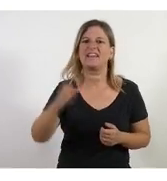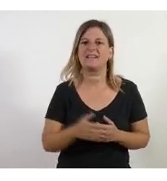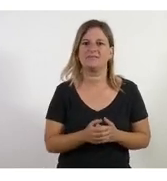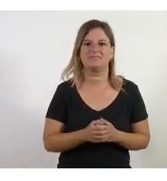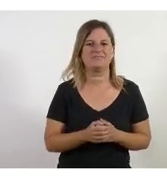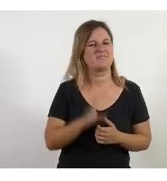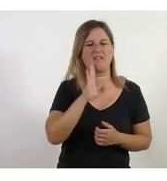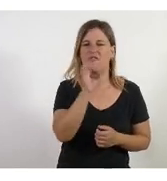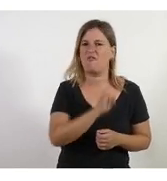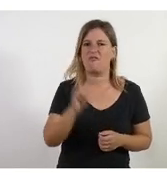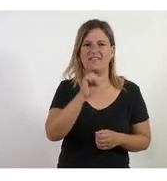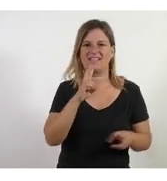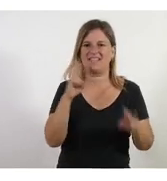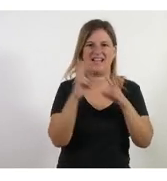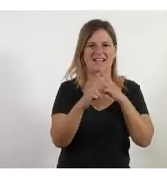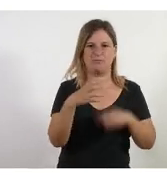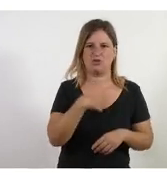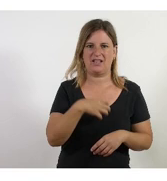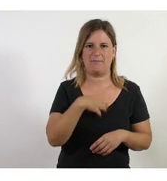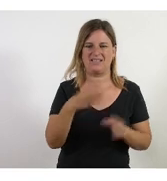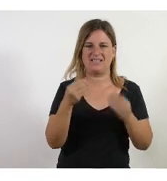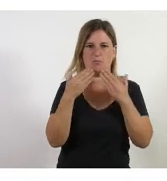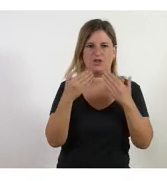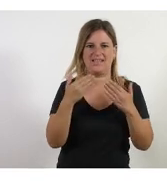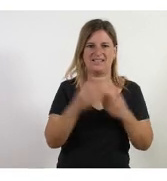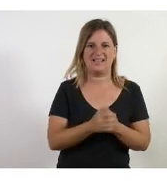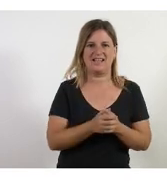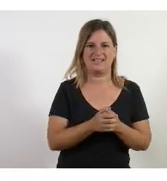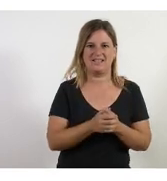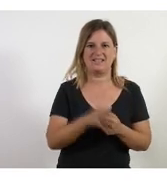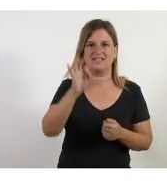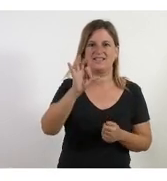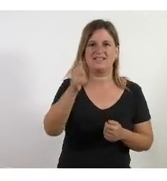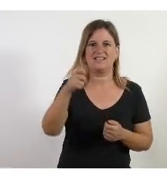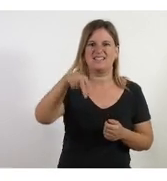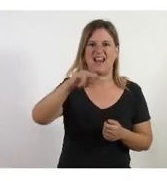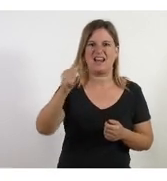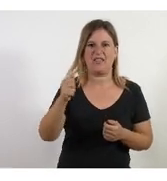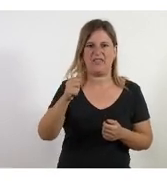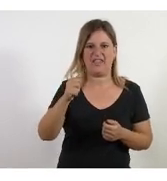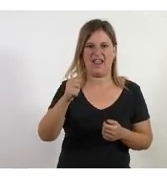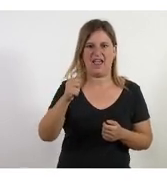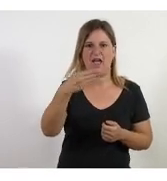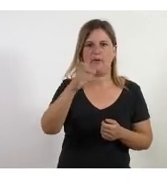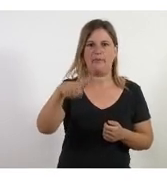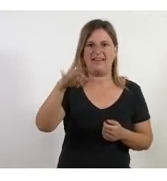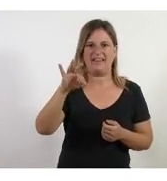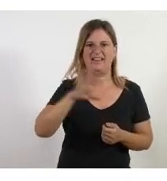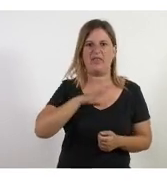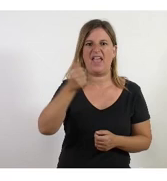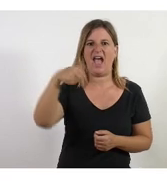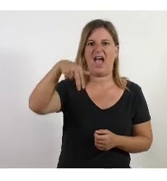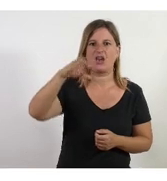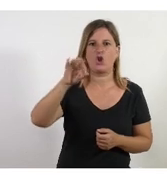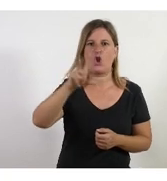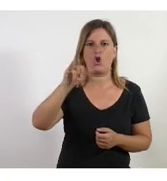Fantàstica la teva resposta, Mercè. Moltes gràcies. Mira, la Sandra Benet de l'Oncolliga ens pregunta o fa una